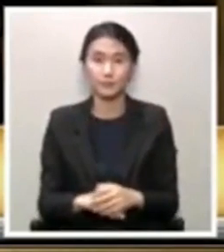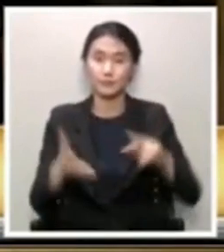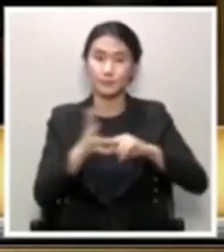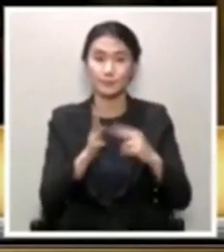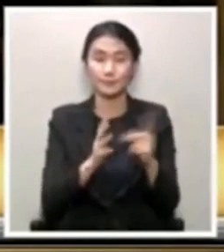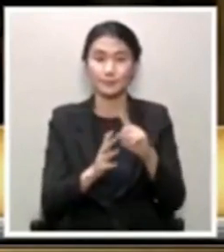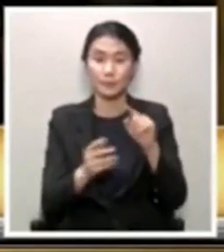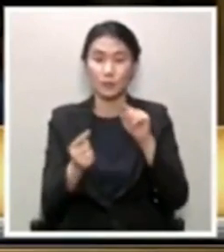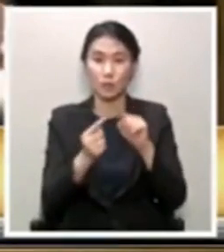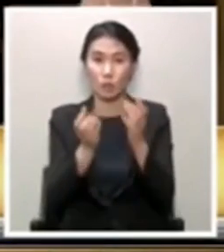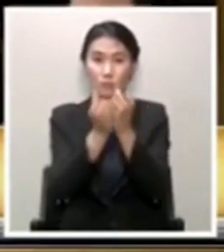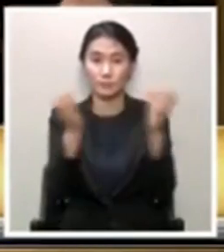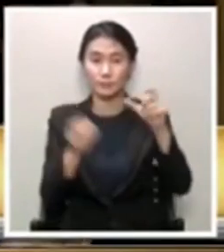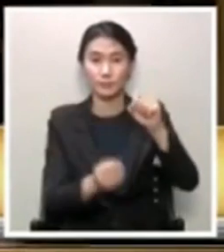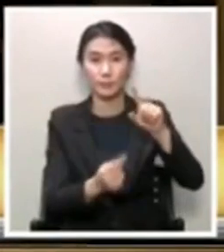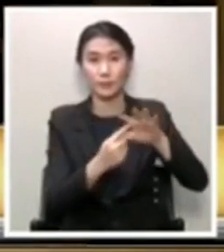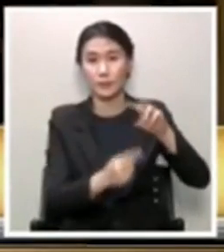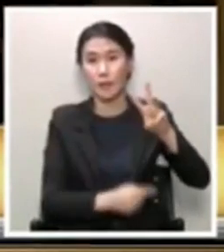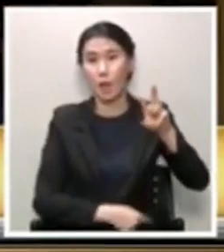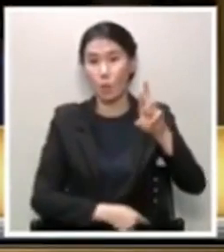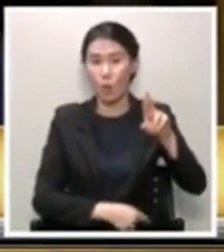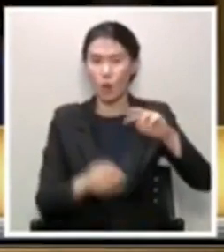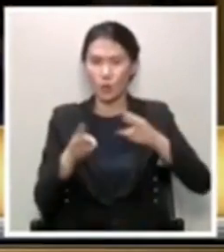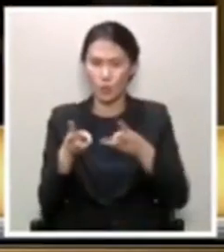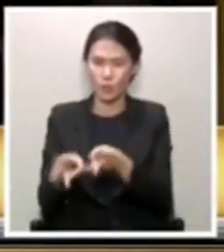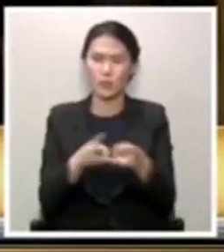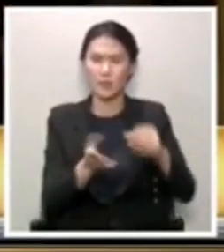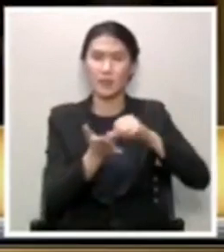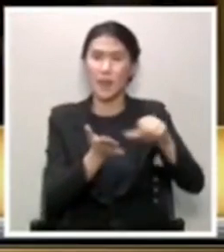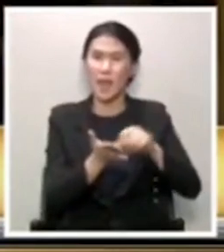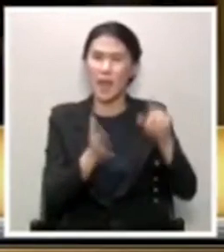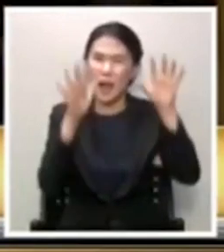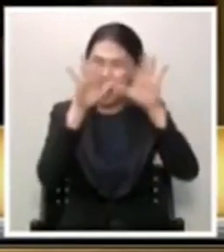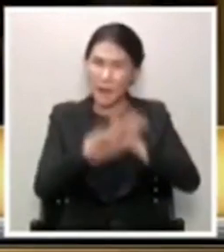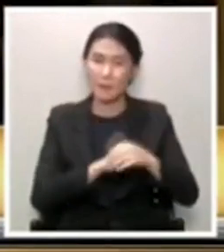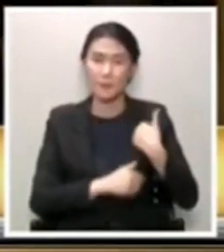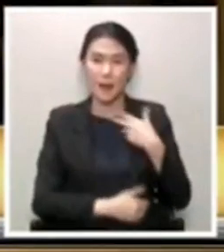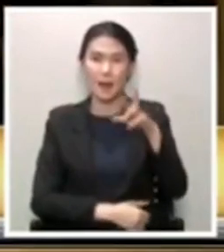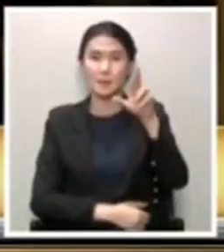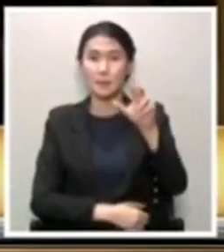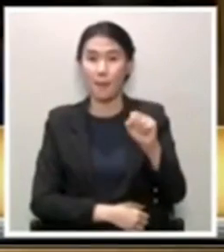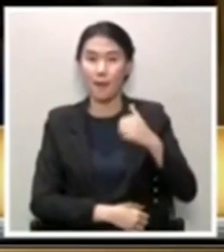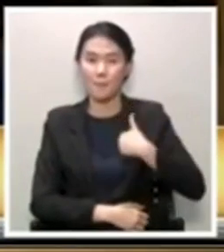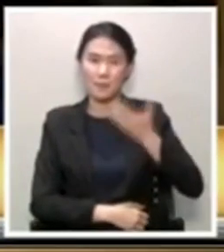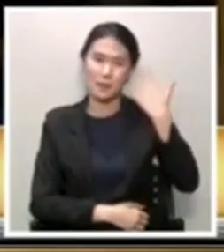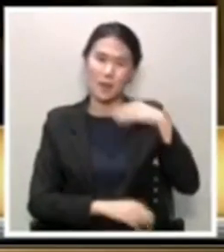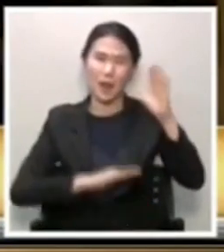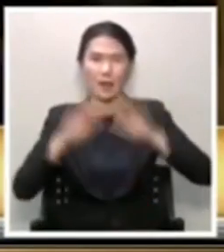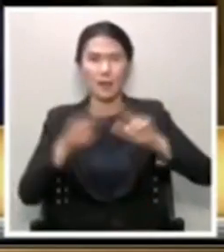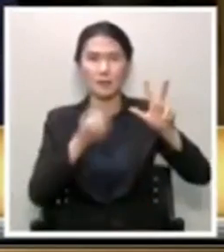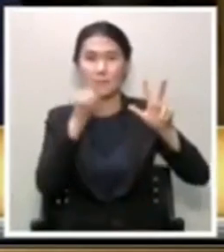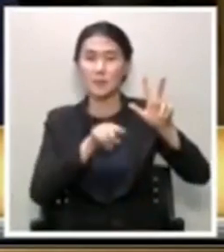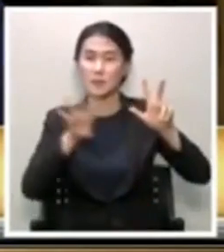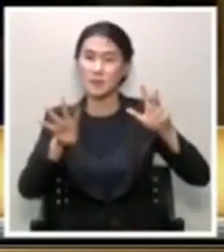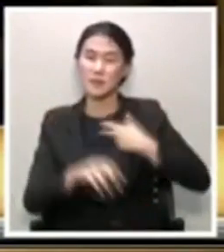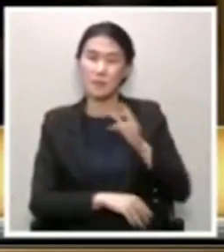ารัฐธรรมนูญถาวรไทยในอดีตที่ผ่านมาทั้งหมดใช้วิธีการแก้คล้ายๆกันหมดครับใช้รัฐสภา3ใน4บ้างกึ่ง1บ้าง